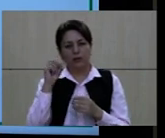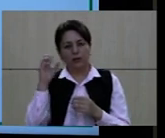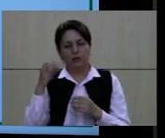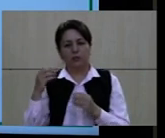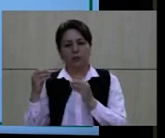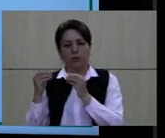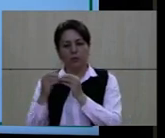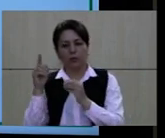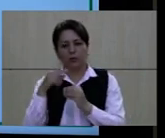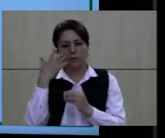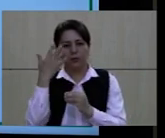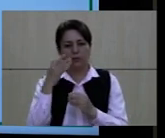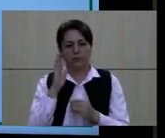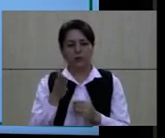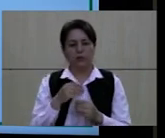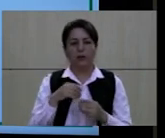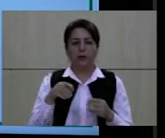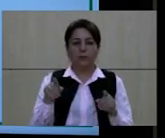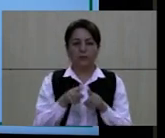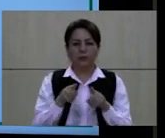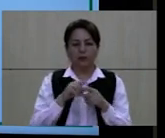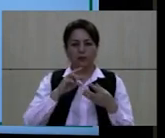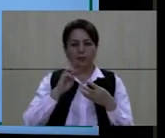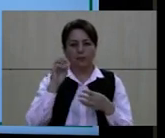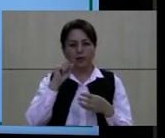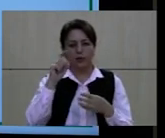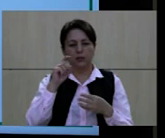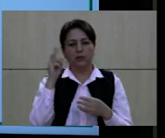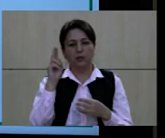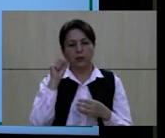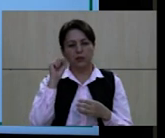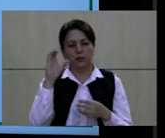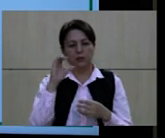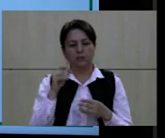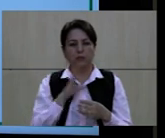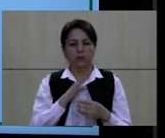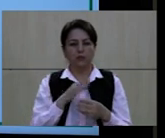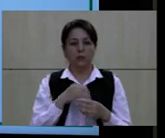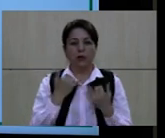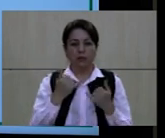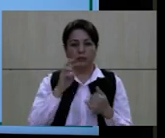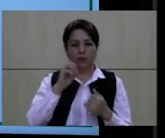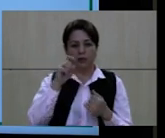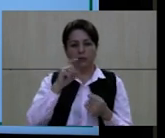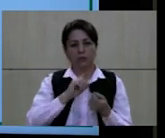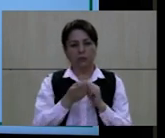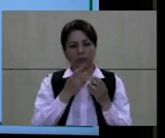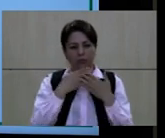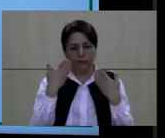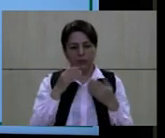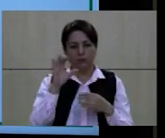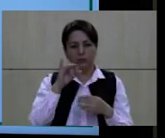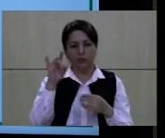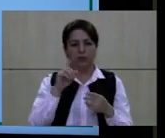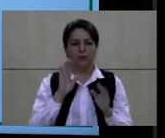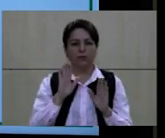10 dan 5. Endi bir xil maxrajli kasrlarga ega bo'ldik. Xuddi hozirgi kabi maxraj o'zgarmaydi, suratlarni